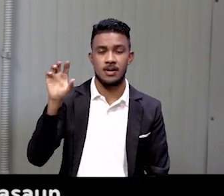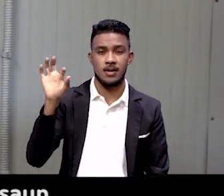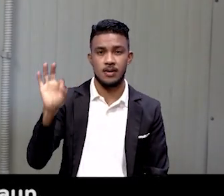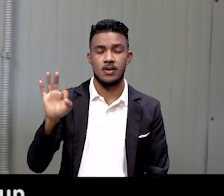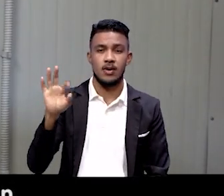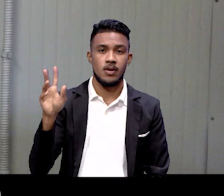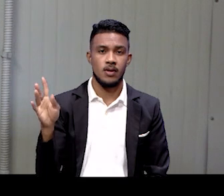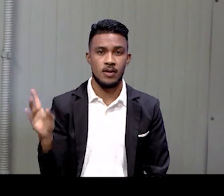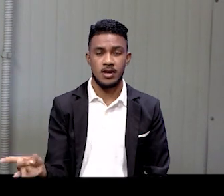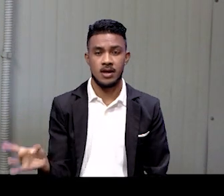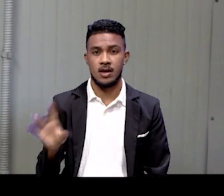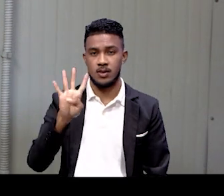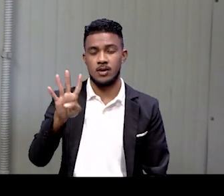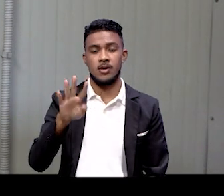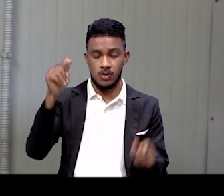maka tumbai.